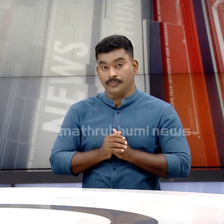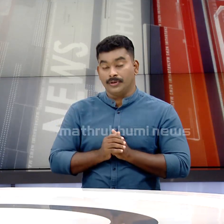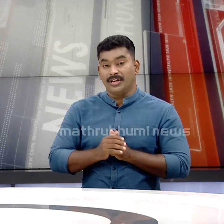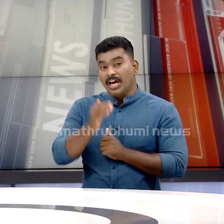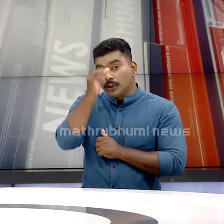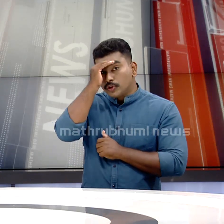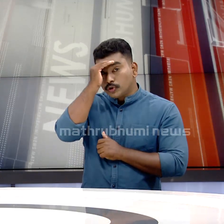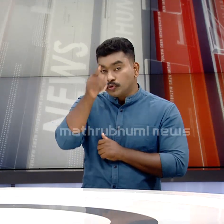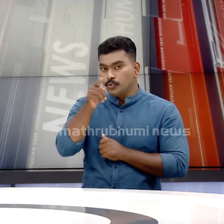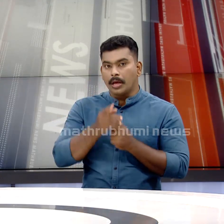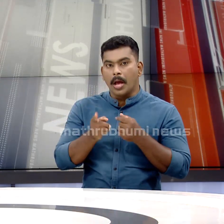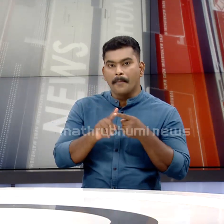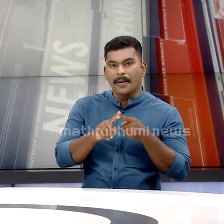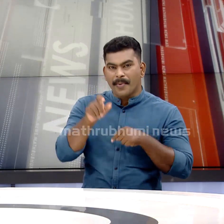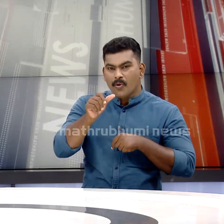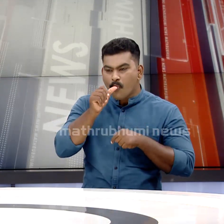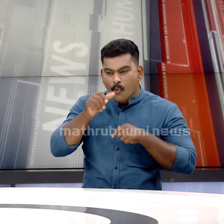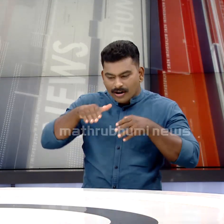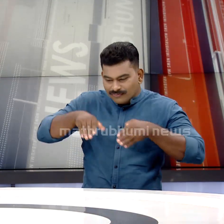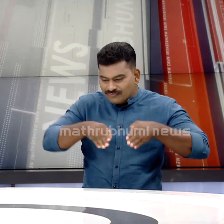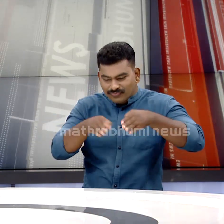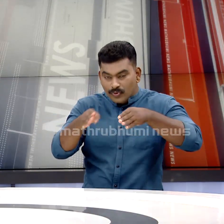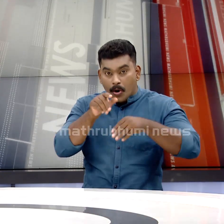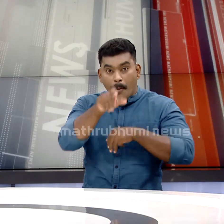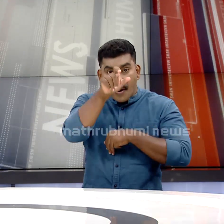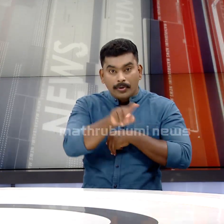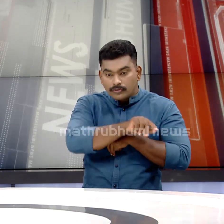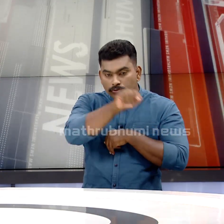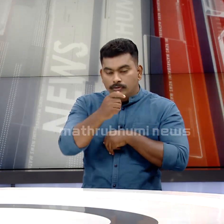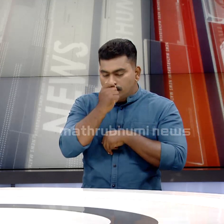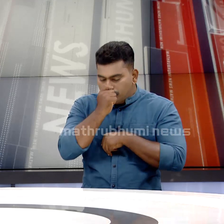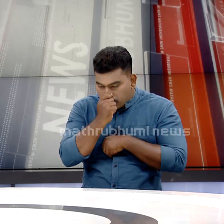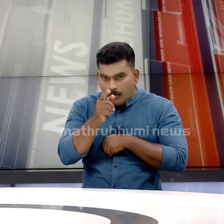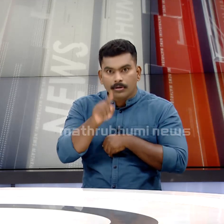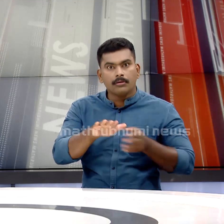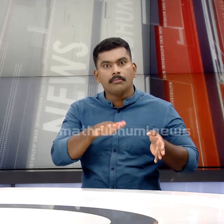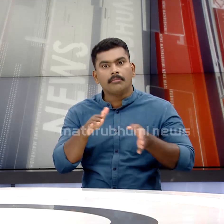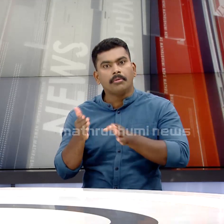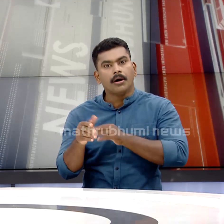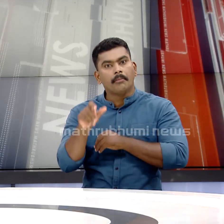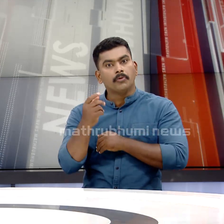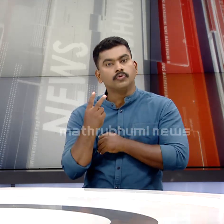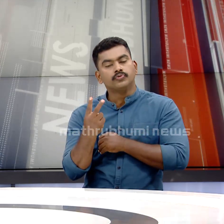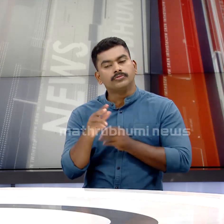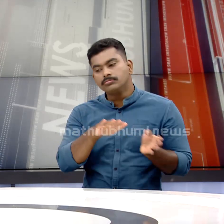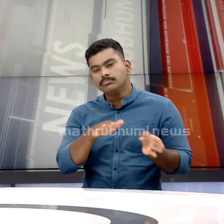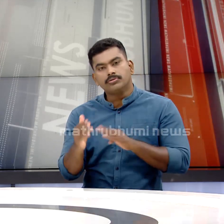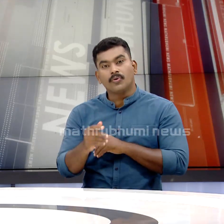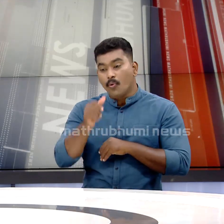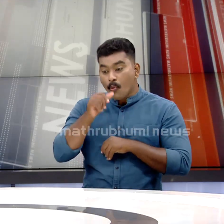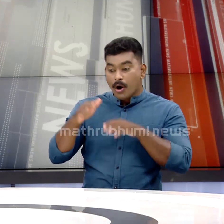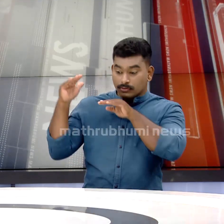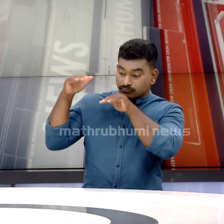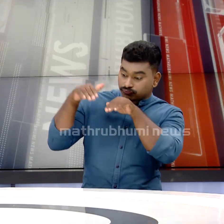തൃശൂർ മരോട്ടിച്ചാൾ വല്ലൂർ വെള്ളച്ചാട്ടത്തിൽ കുളിക്കാനിറങ്ങിയ രണ്ടു പേർ മുങ്ങിമരിച്ചു. ചെങ്ങന്നൂർ സ്വദേശികളായ അക്ഷയ്, സാൻഡോ എന്നിവരാണ്